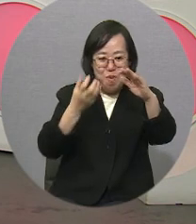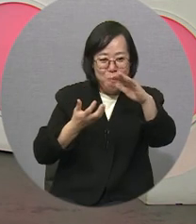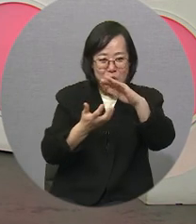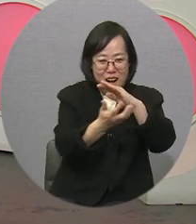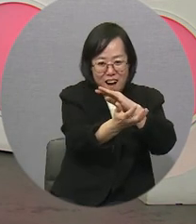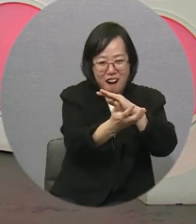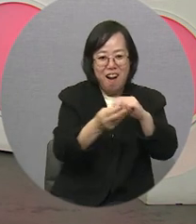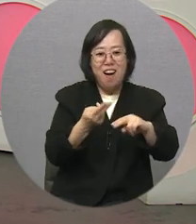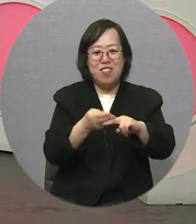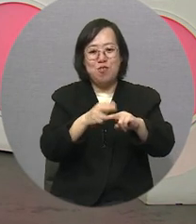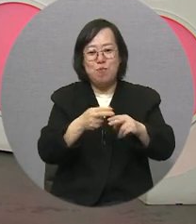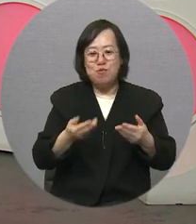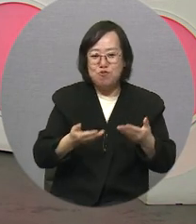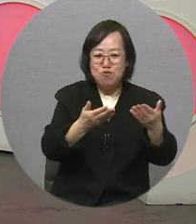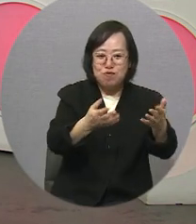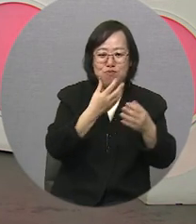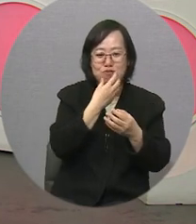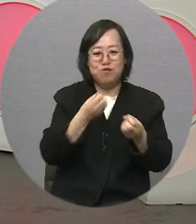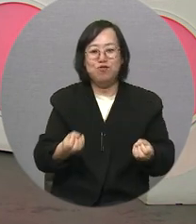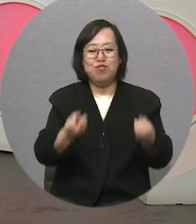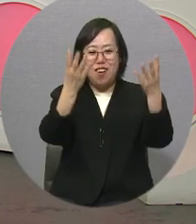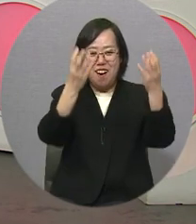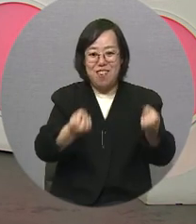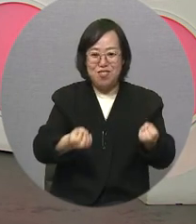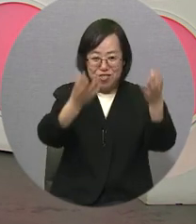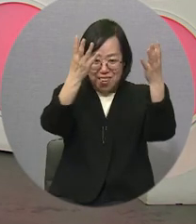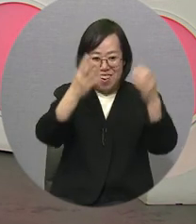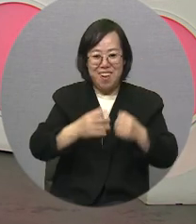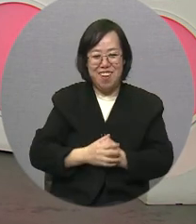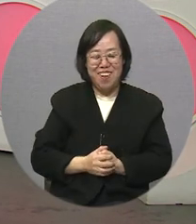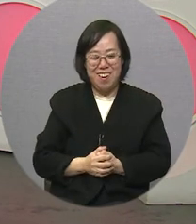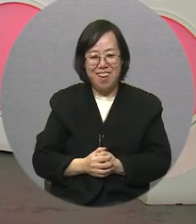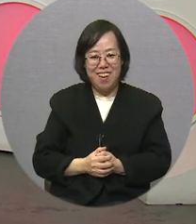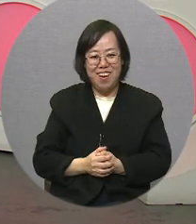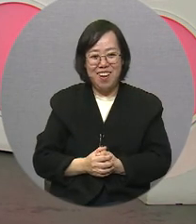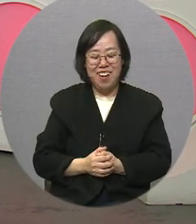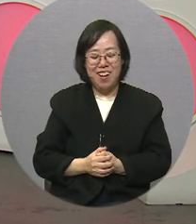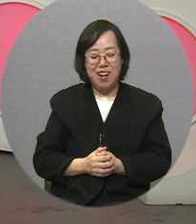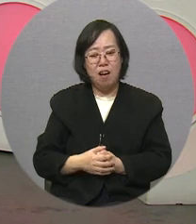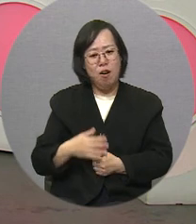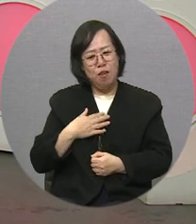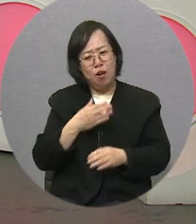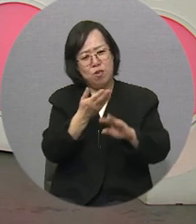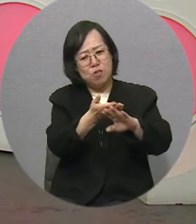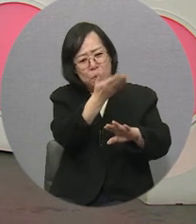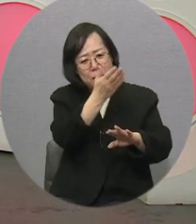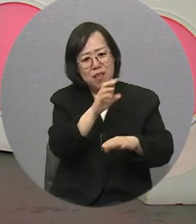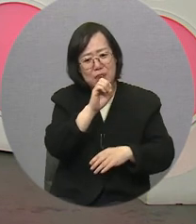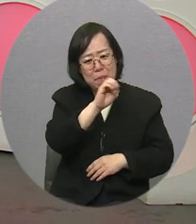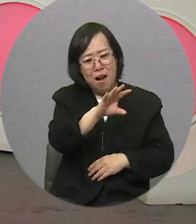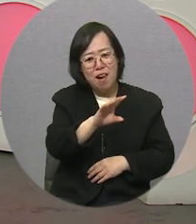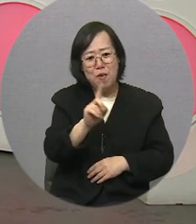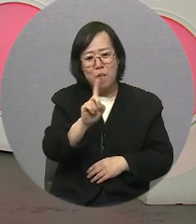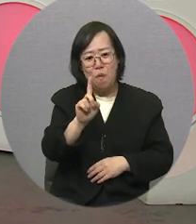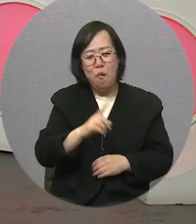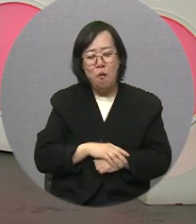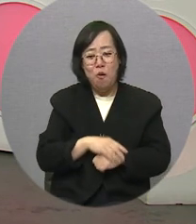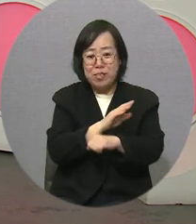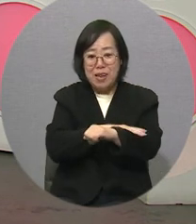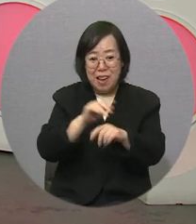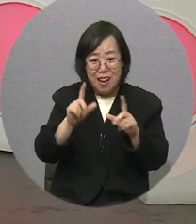정말 무한무한대의 축하를 해드렸는데요. 제가 선배한테 반갑게 근황을